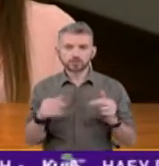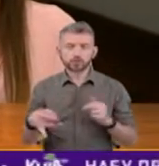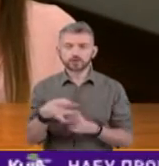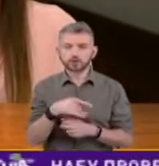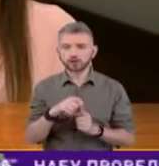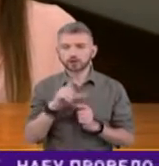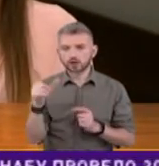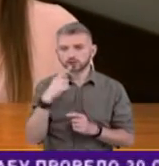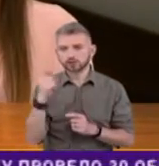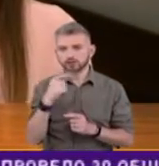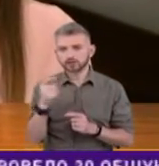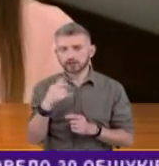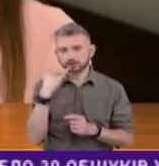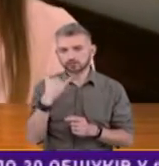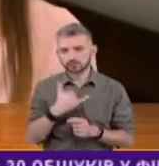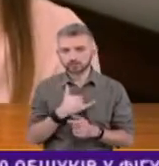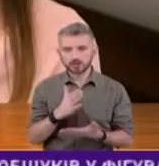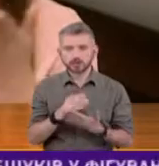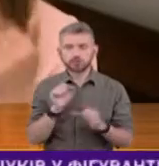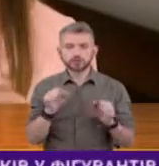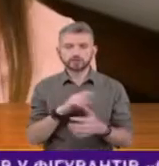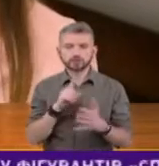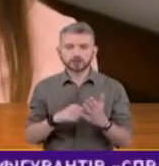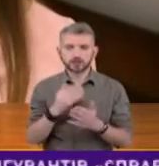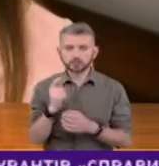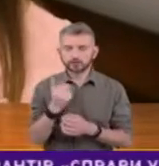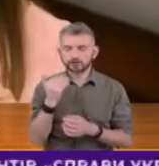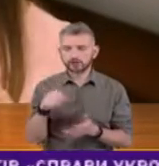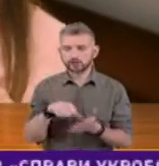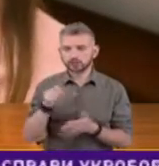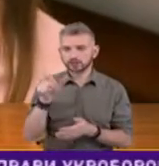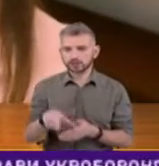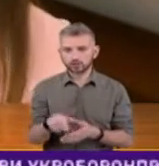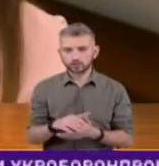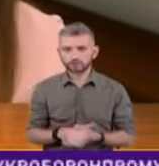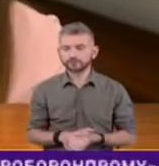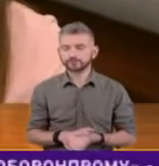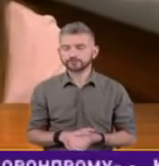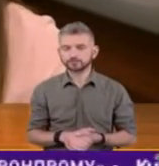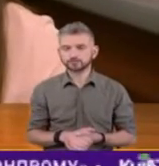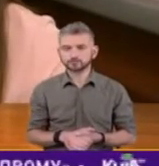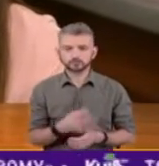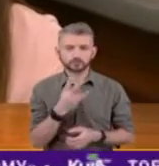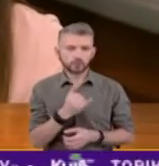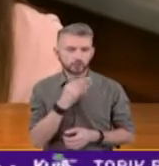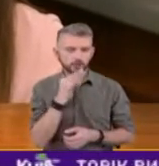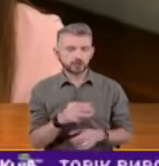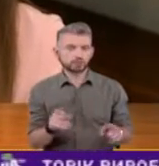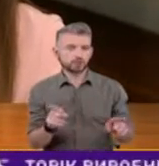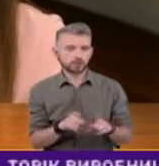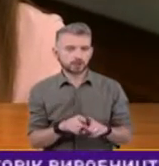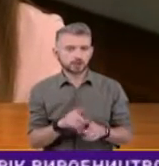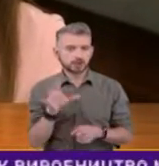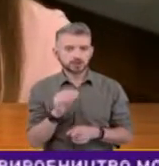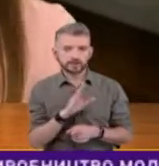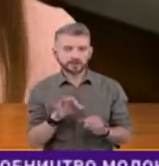Райдужний, Воскресенка, долучайтеся, є можливість питання поставити вашому представнику, тож не прогавте її, прошу. Ну, скажімо так, не